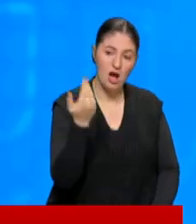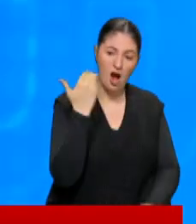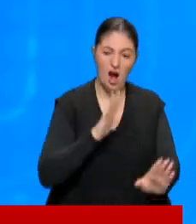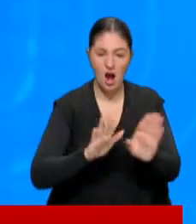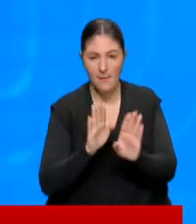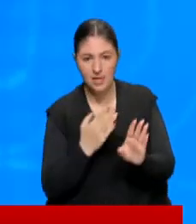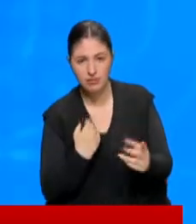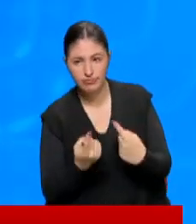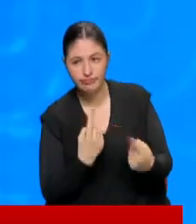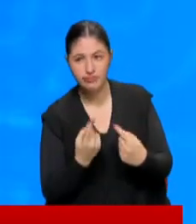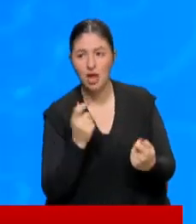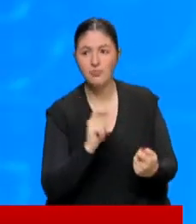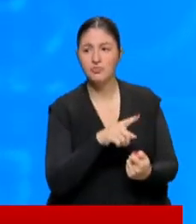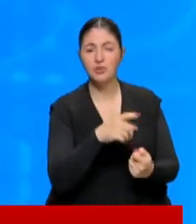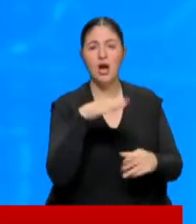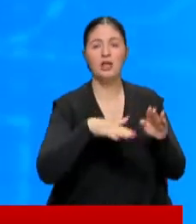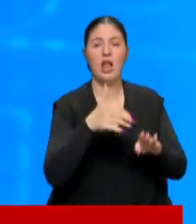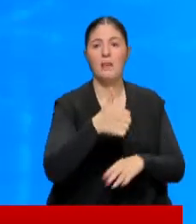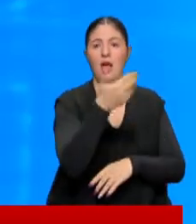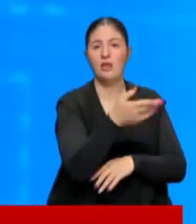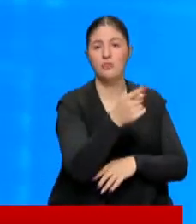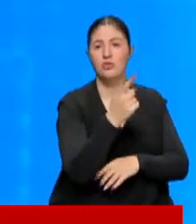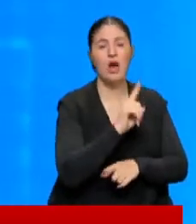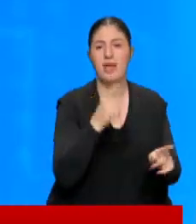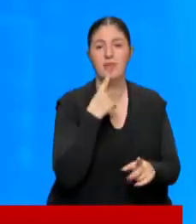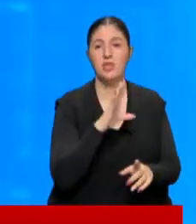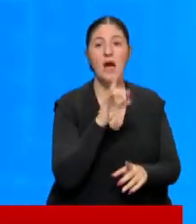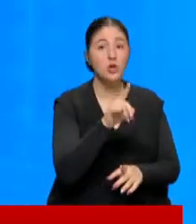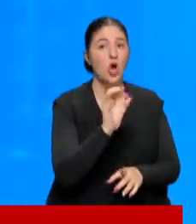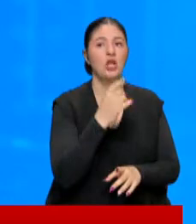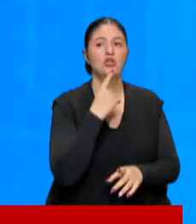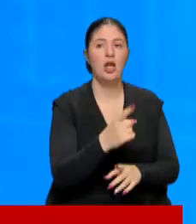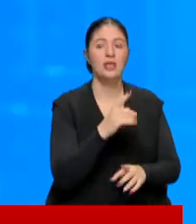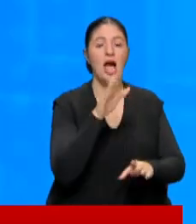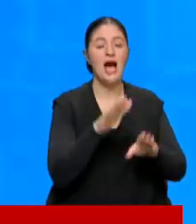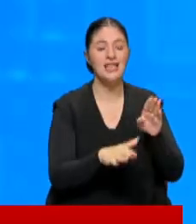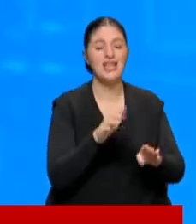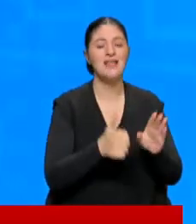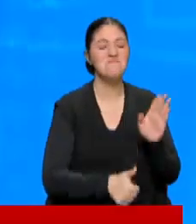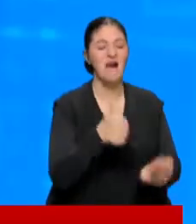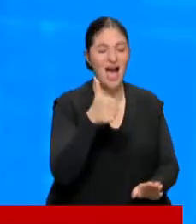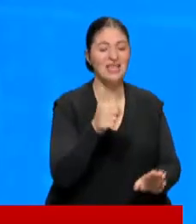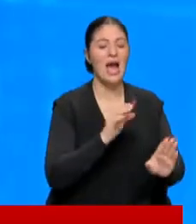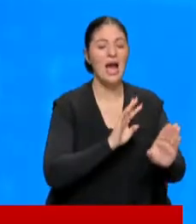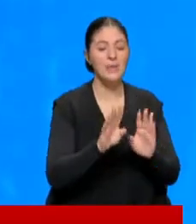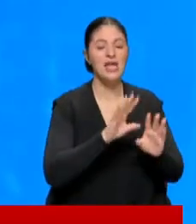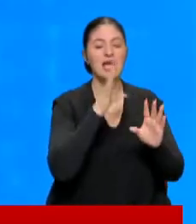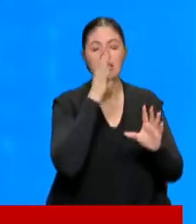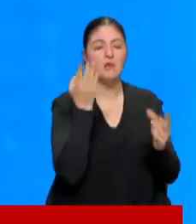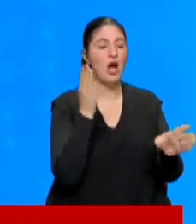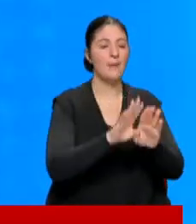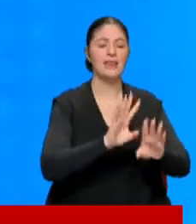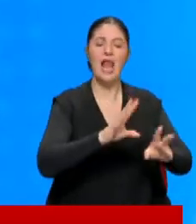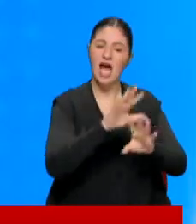kapı diplomasisi işlemiş adalet bakanı da bunu reddetmedi ama şunu söyledi Adalet Bakanlığı'nın kapıları kimseye